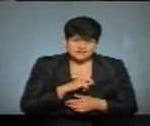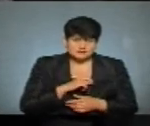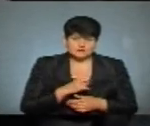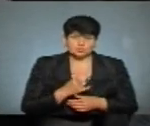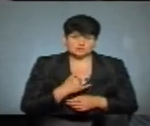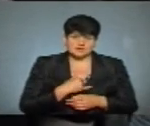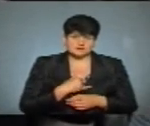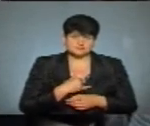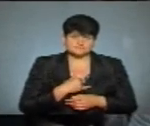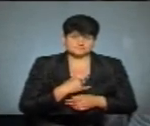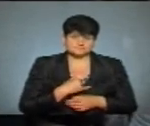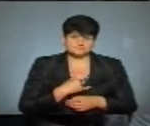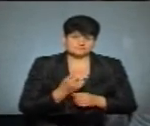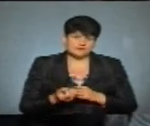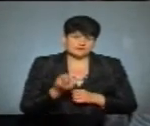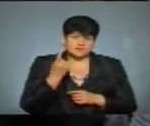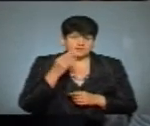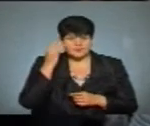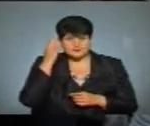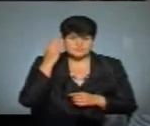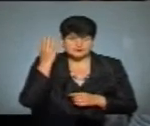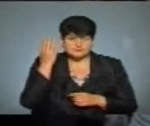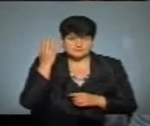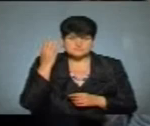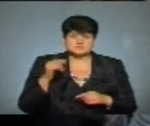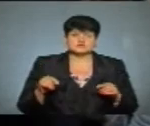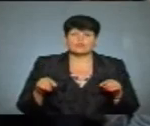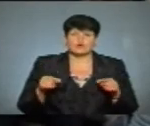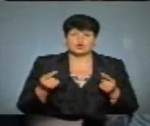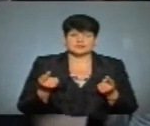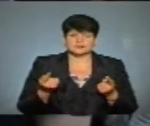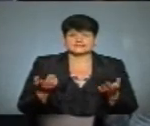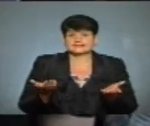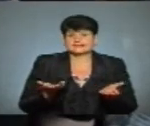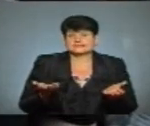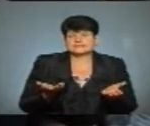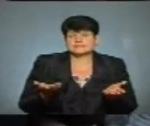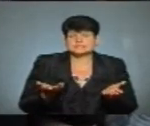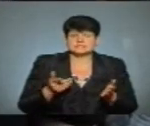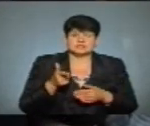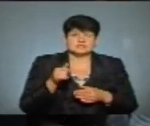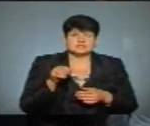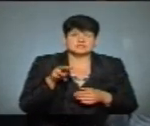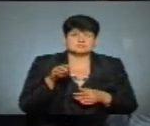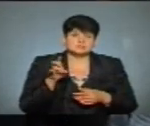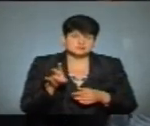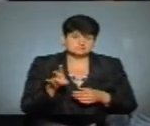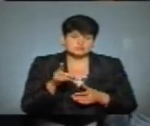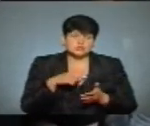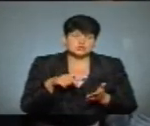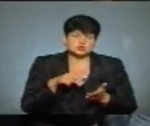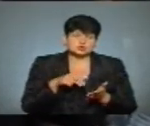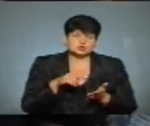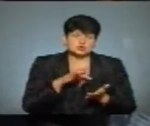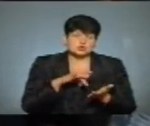нас збагнуло на ідею створити якийсь такий гімн столиці,